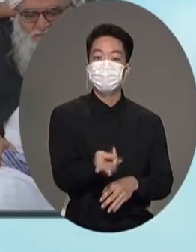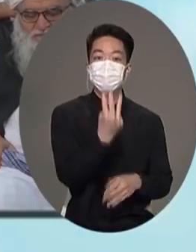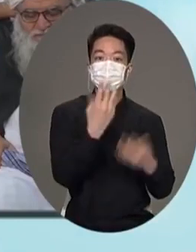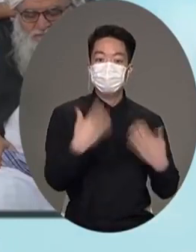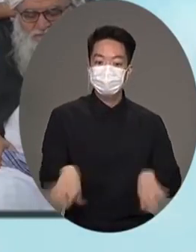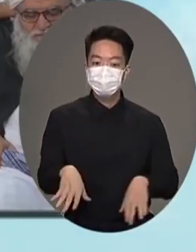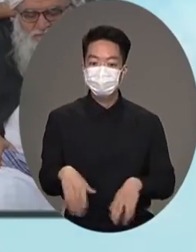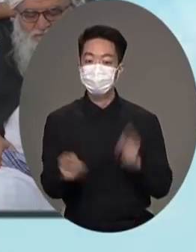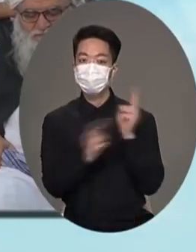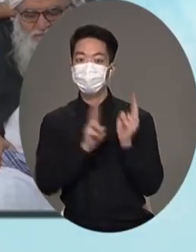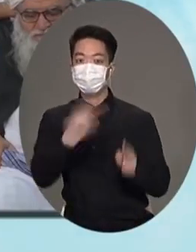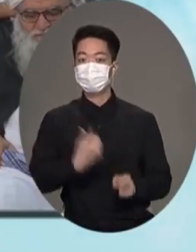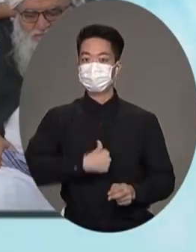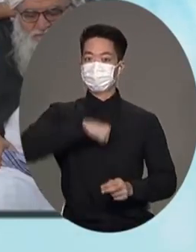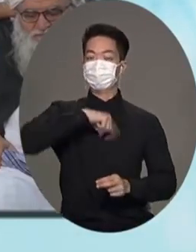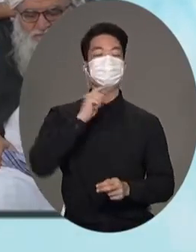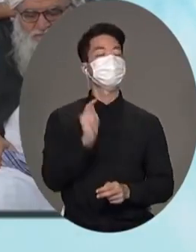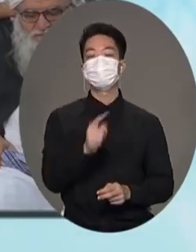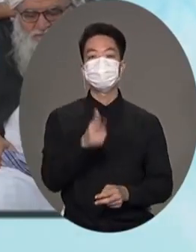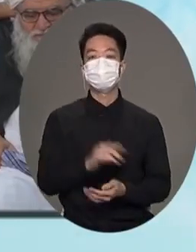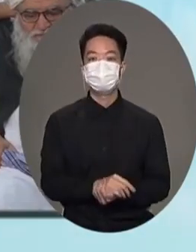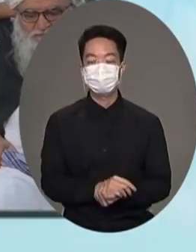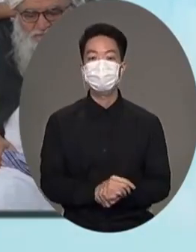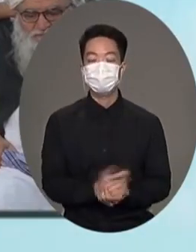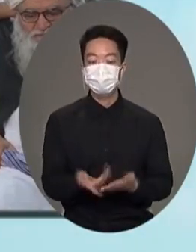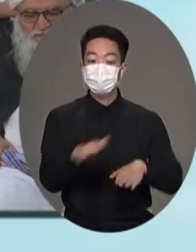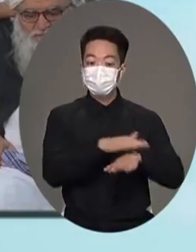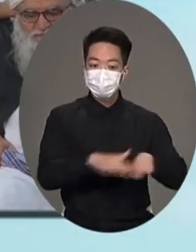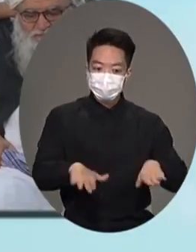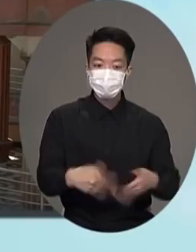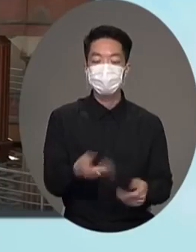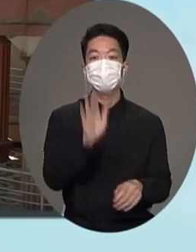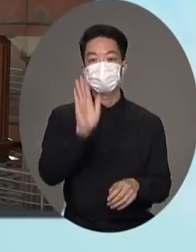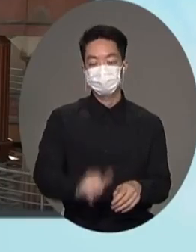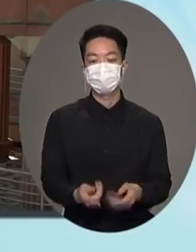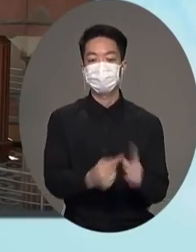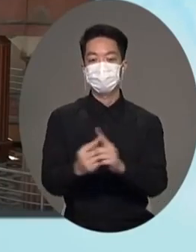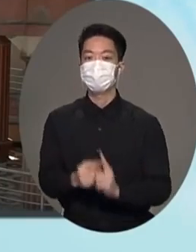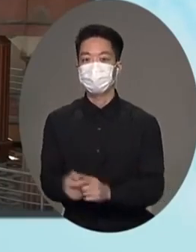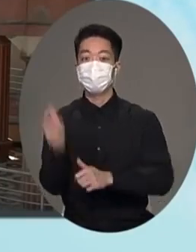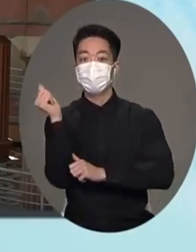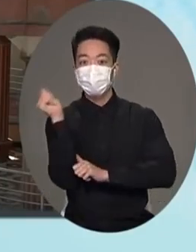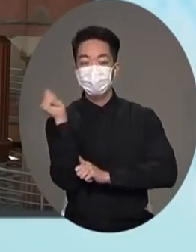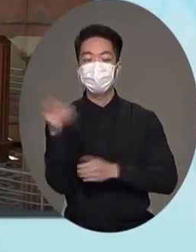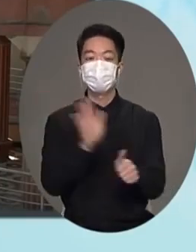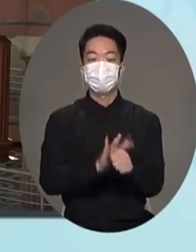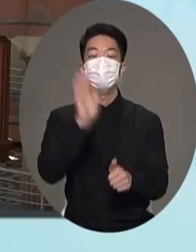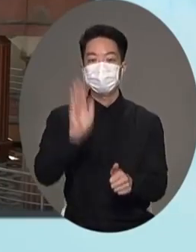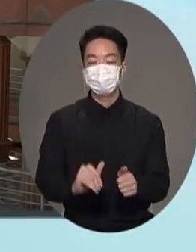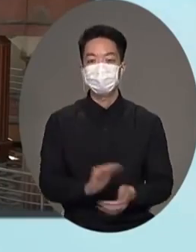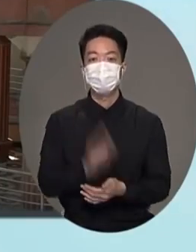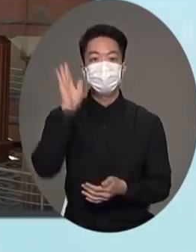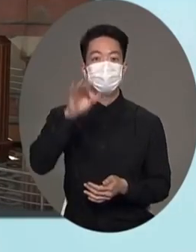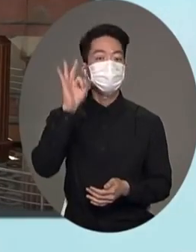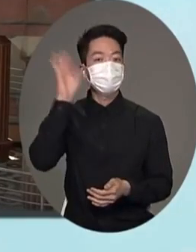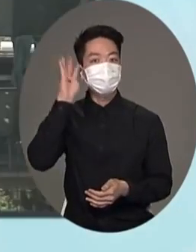變得傲慢，承諾將會確保國家安全，為國民帶來福祉。塔利班會在嚟緊幾日籌組一個開放